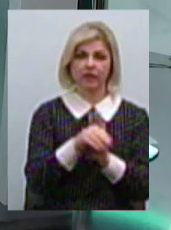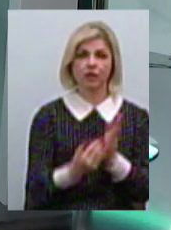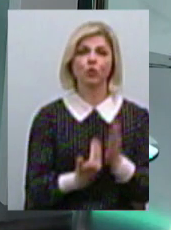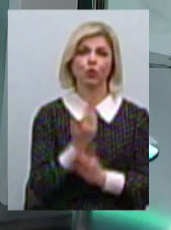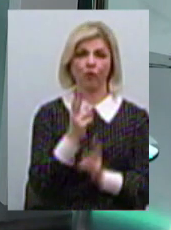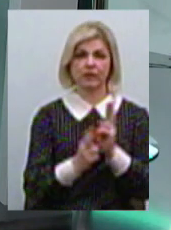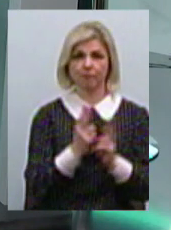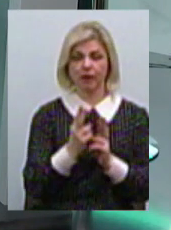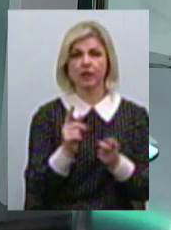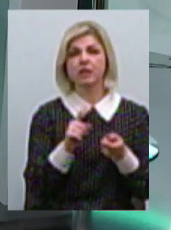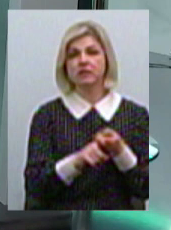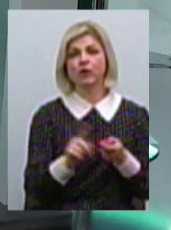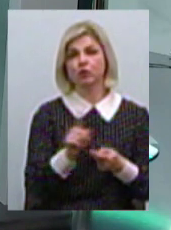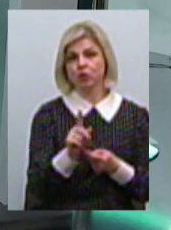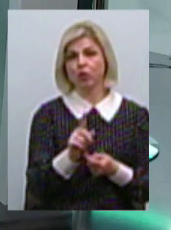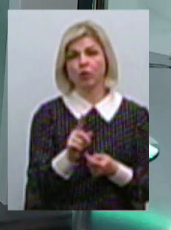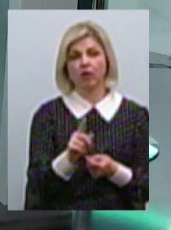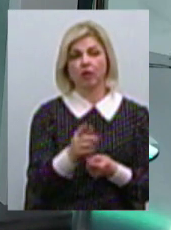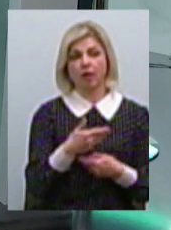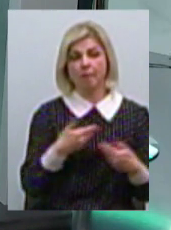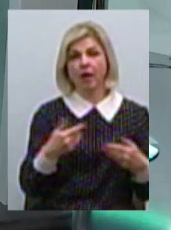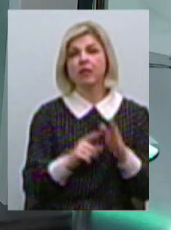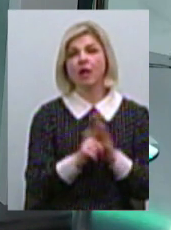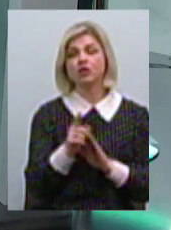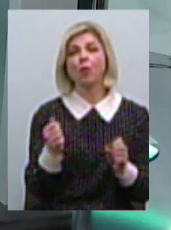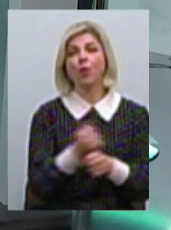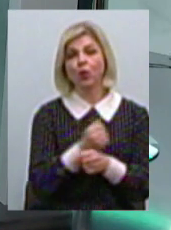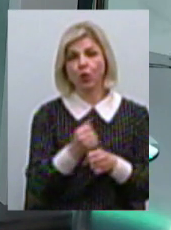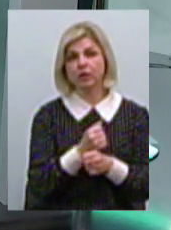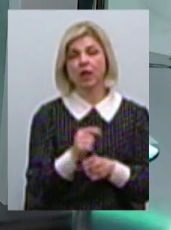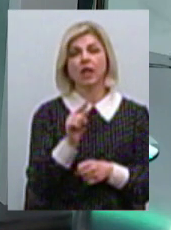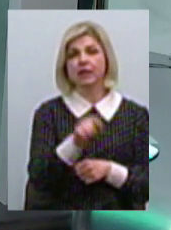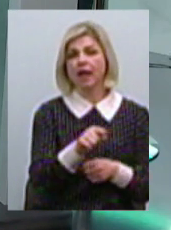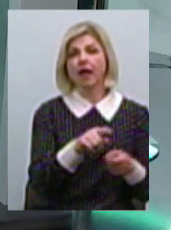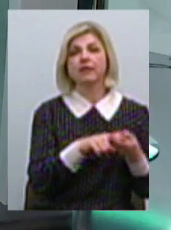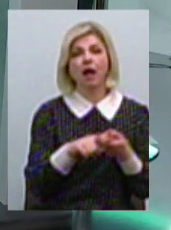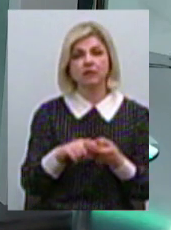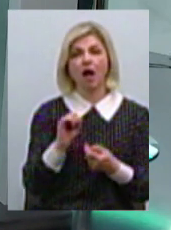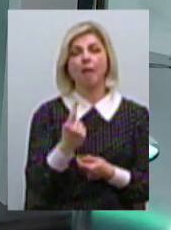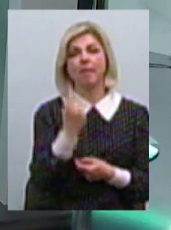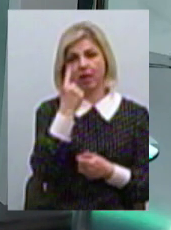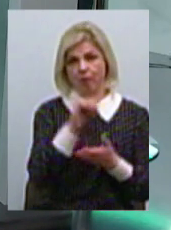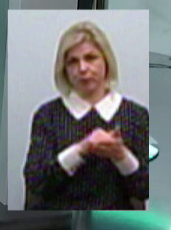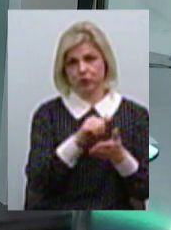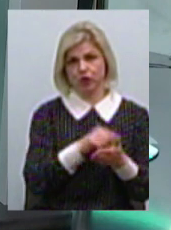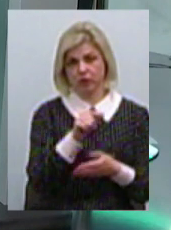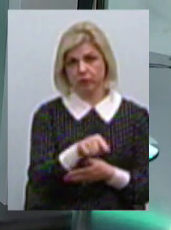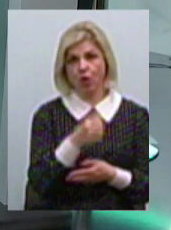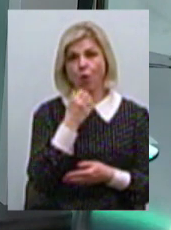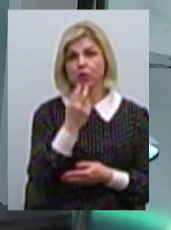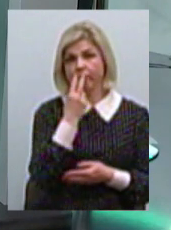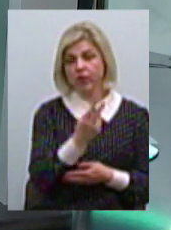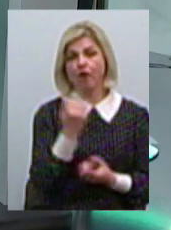зв'язку з тим, що, я ж говорю, ми починаємо боротися з тим не з наслідками, а з першою причиною. І коли ми побачили,